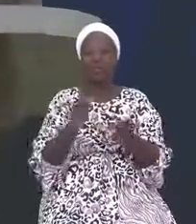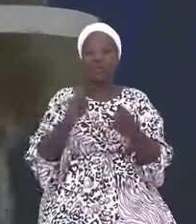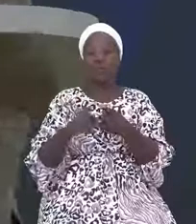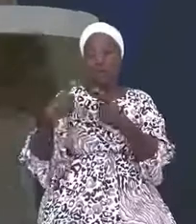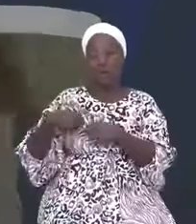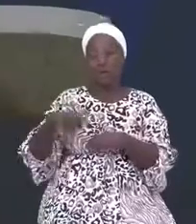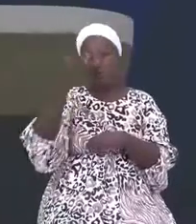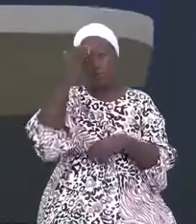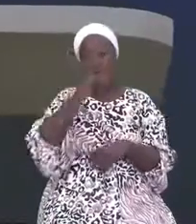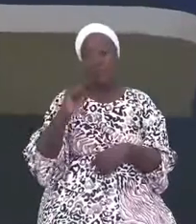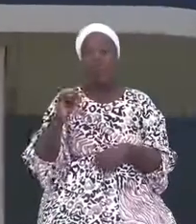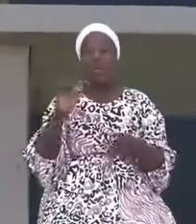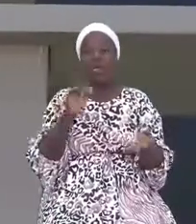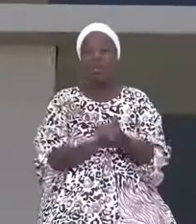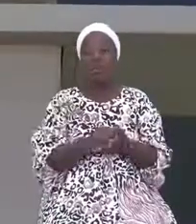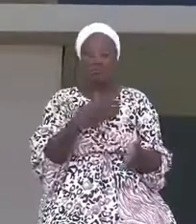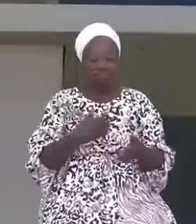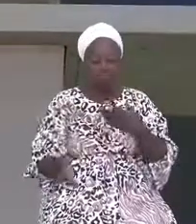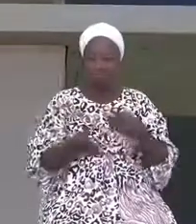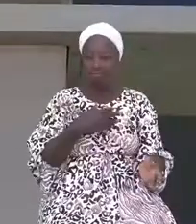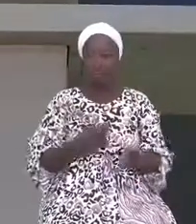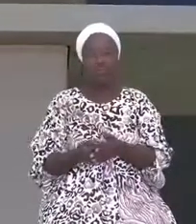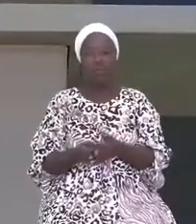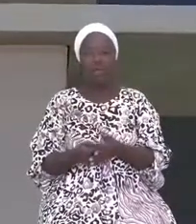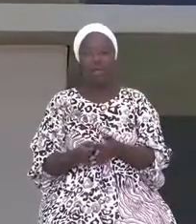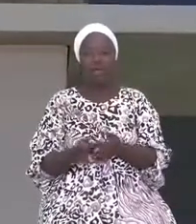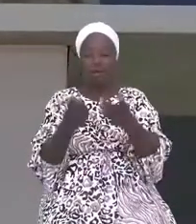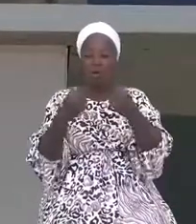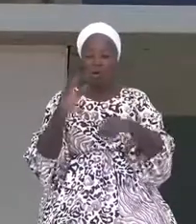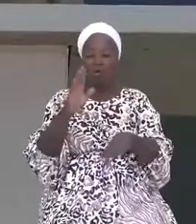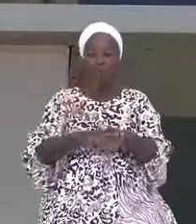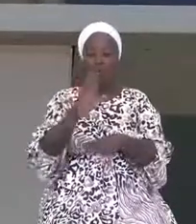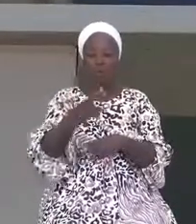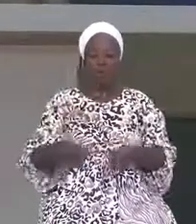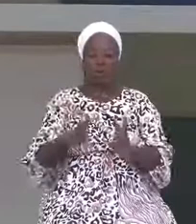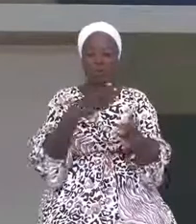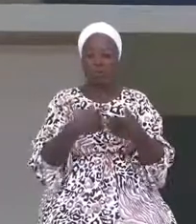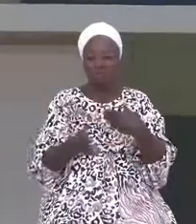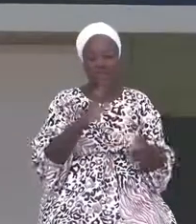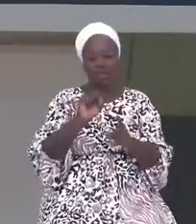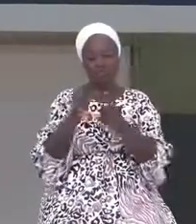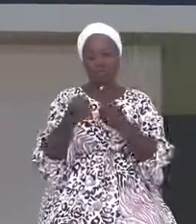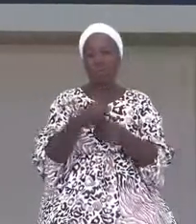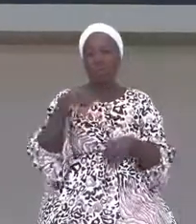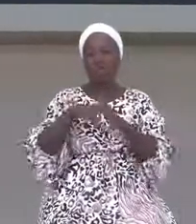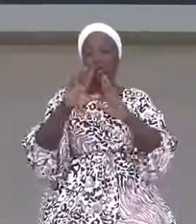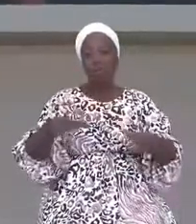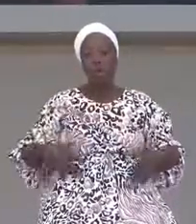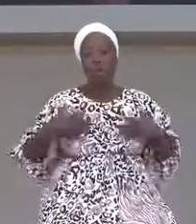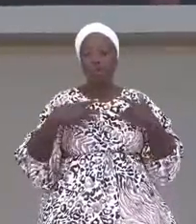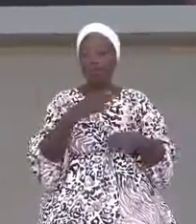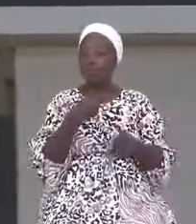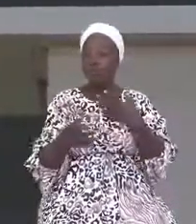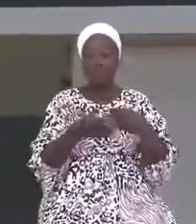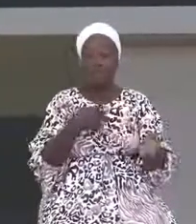ça à cœur, sachant que quel que soit le chemin, quel que soit ce qui adviendra sur ton chemin, quelle que soit la situation de ta vie